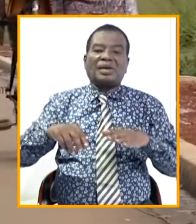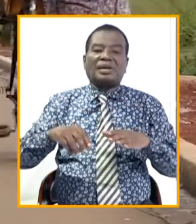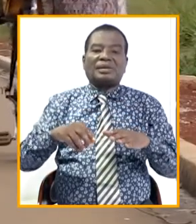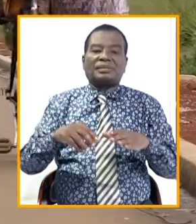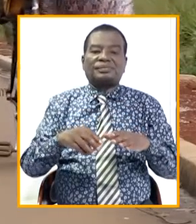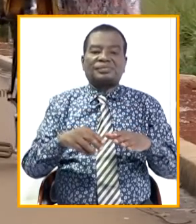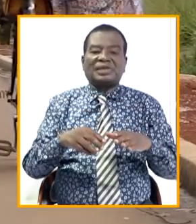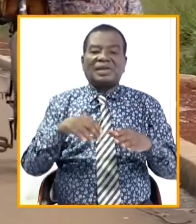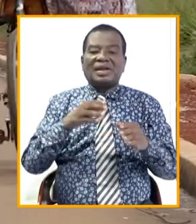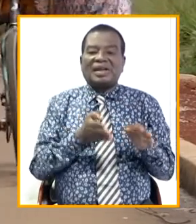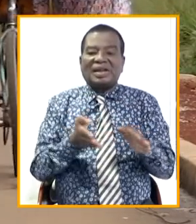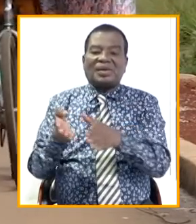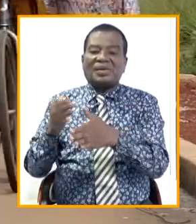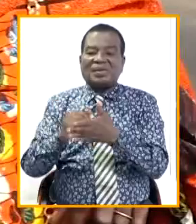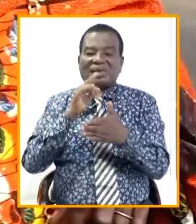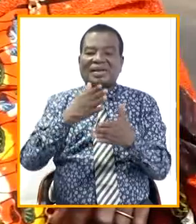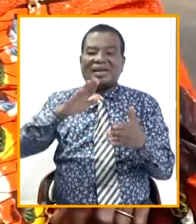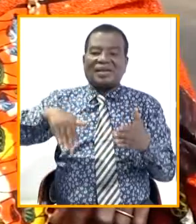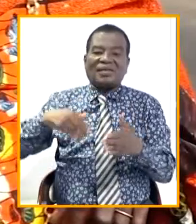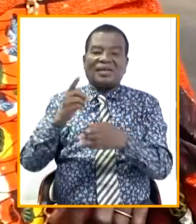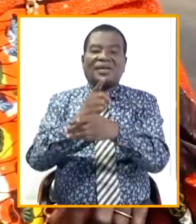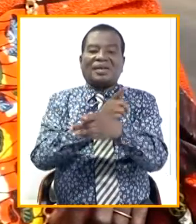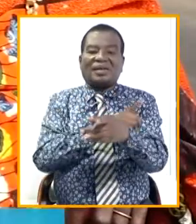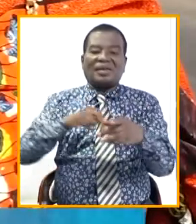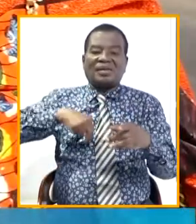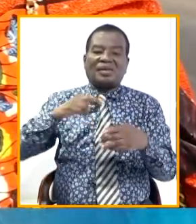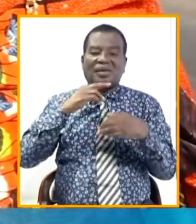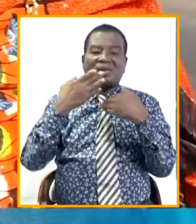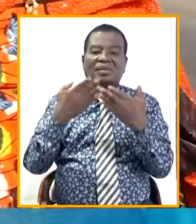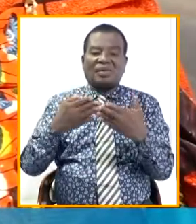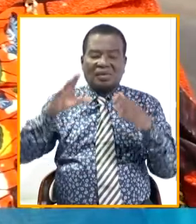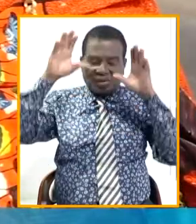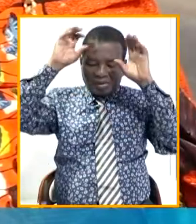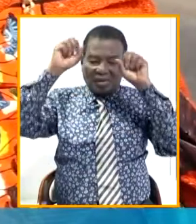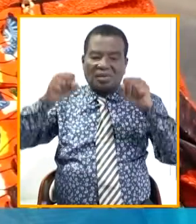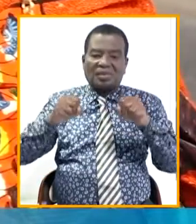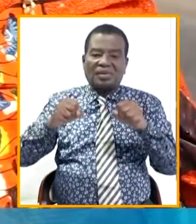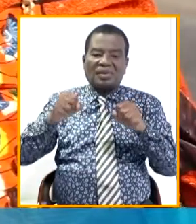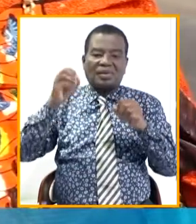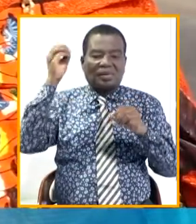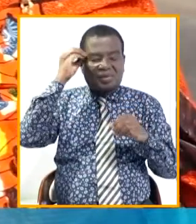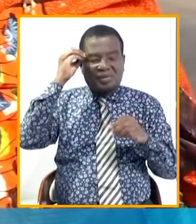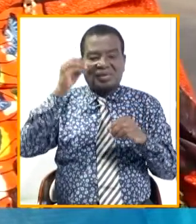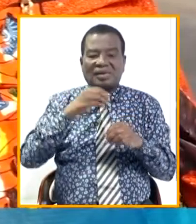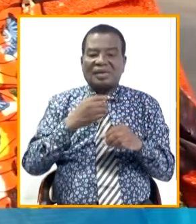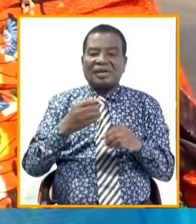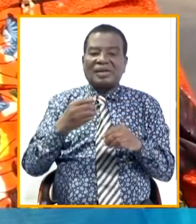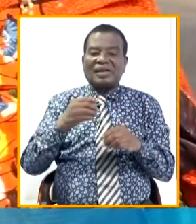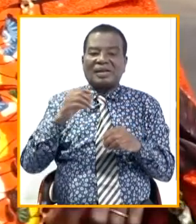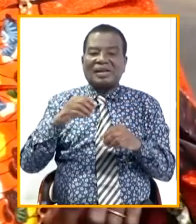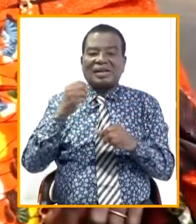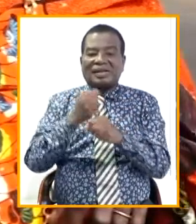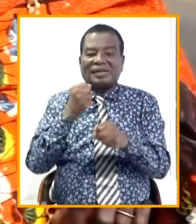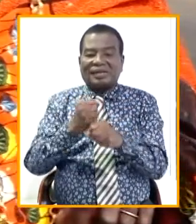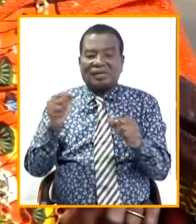le développement. Et nous remercions le président Alassane Ouattara qui suit les traces de feu Félix Houphouët-Boigny, qui a ouvert la